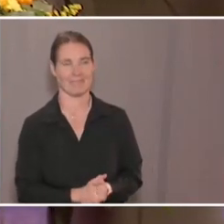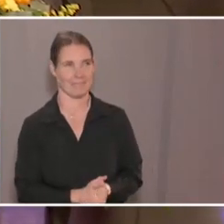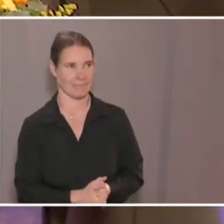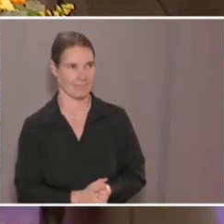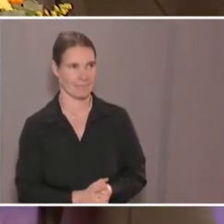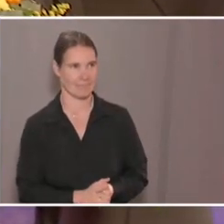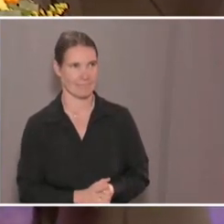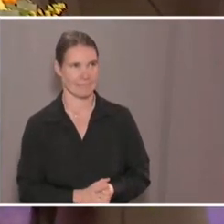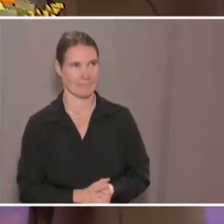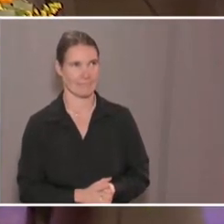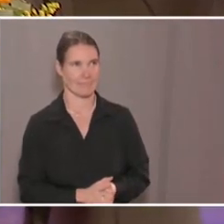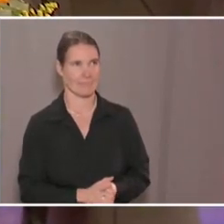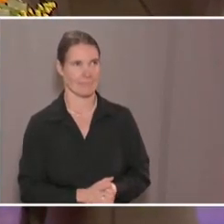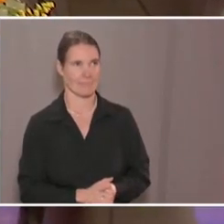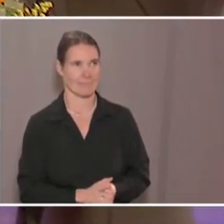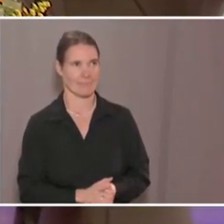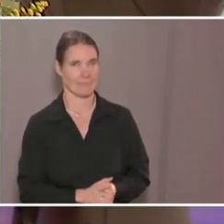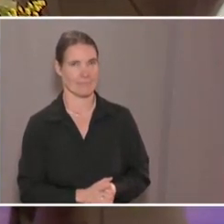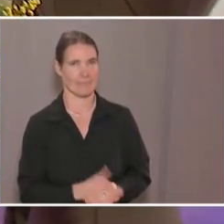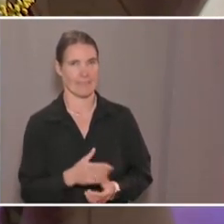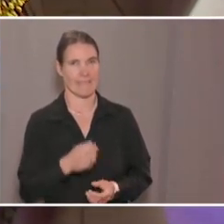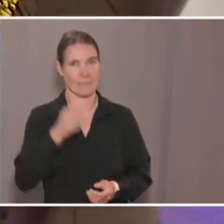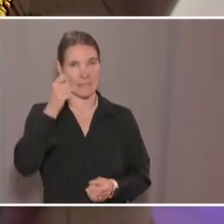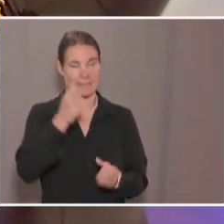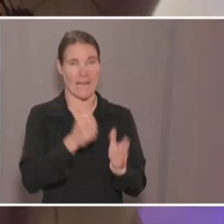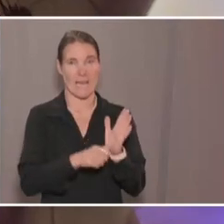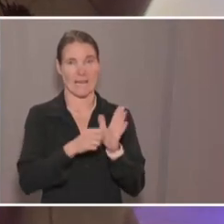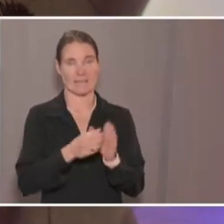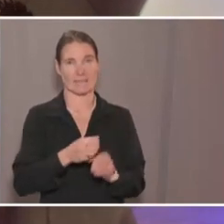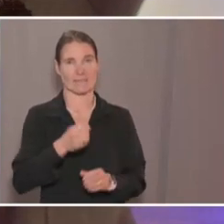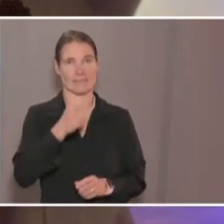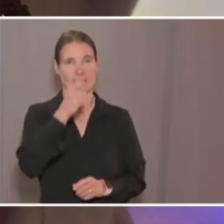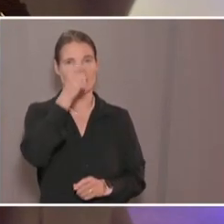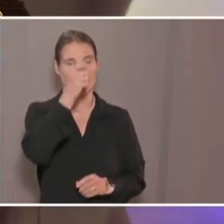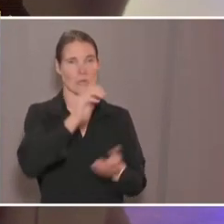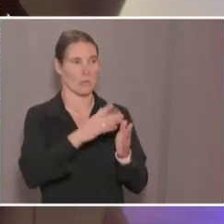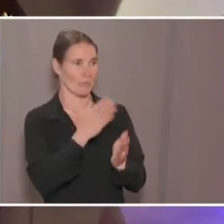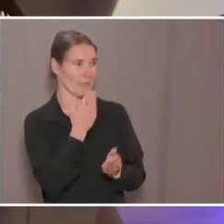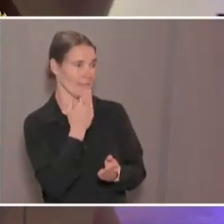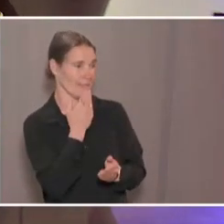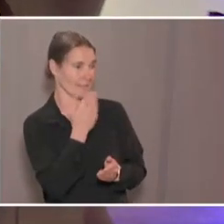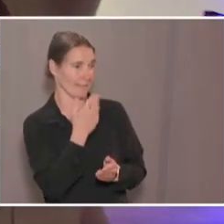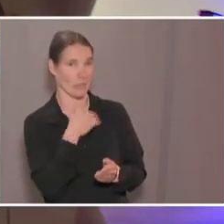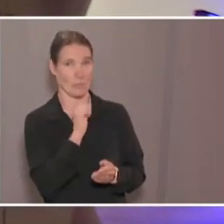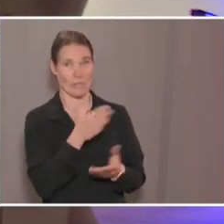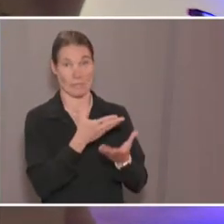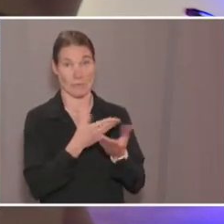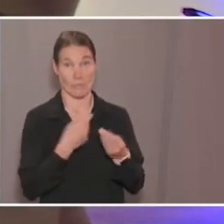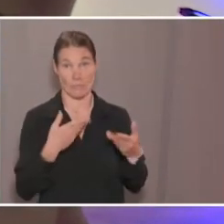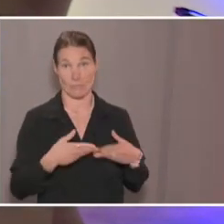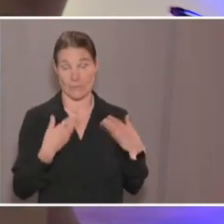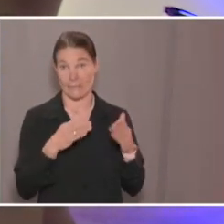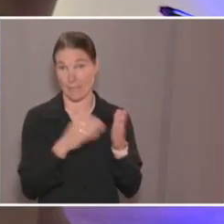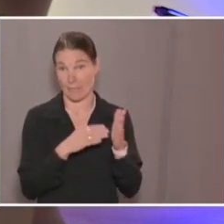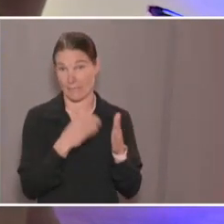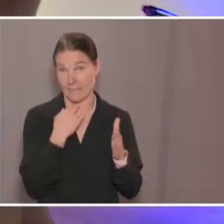Ja, dann erheben wir das Glas. Wo möchten Sie noch? Ganz kurz, vielen Dank, dass ich die Gelegenheit bekomme. Ich freue mich sehr, heute hier dabei zu